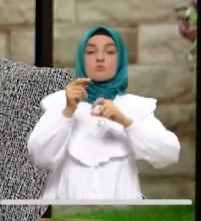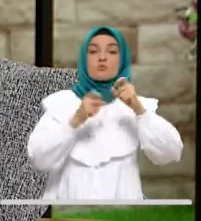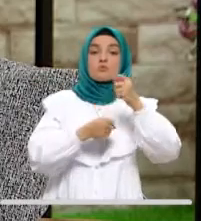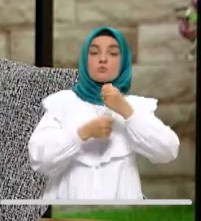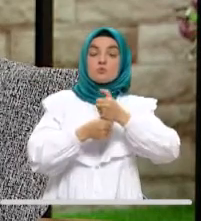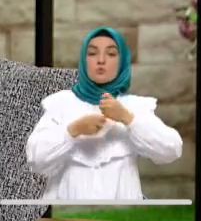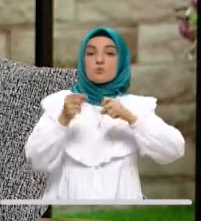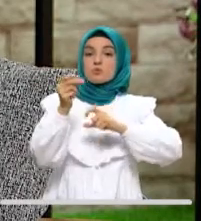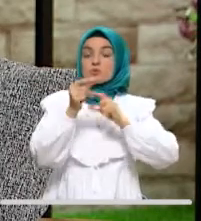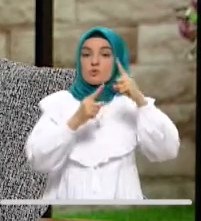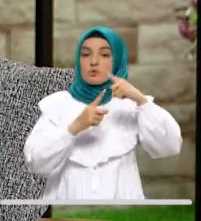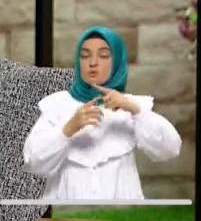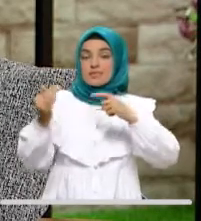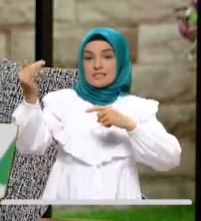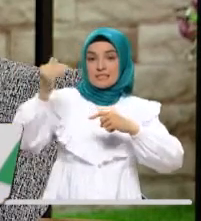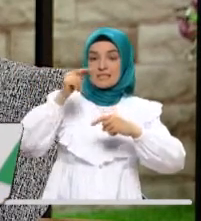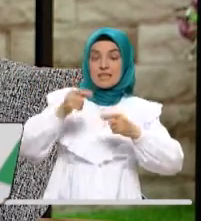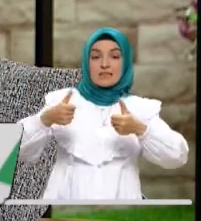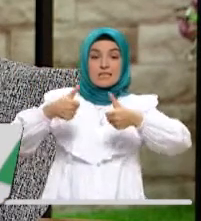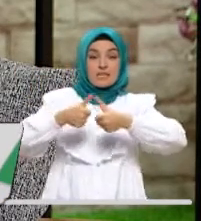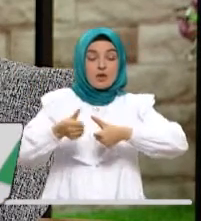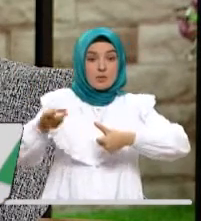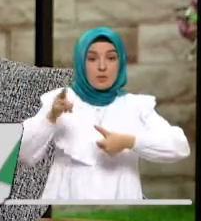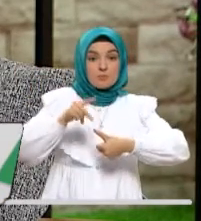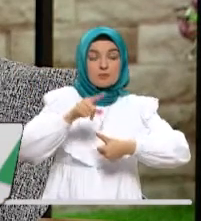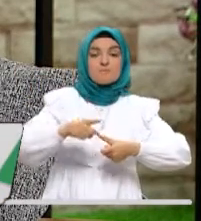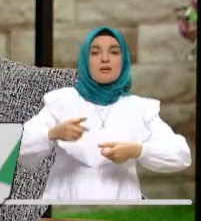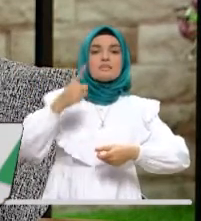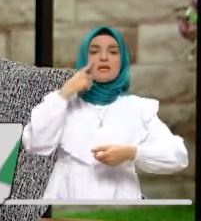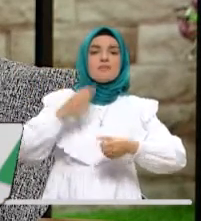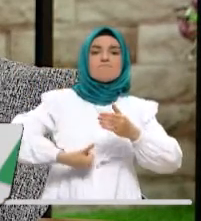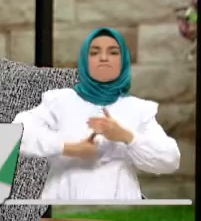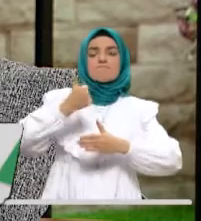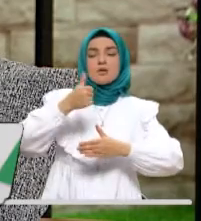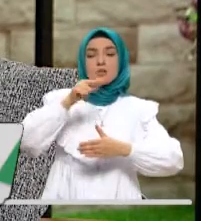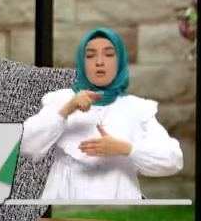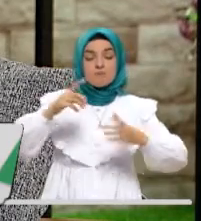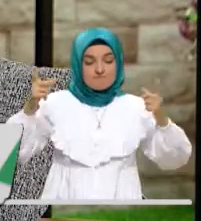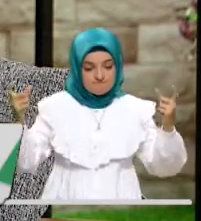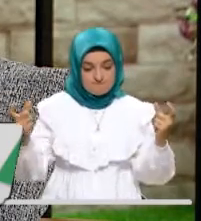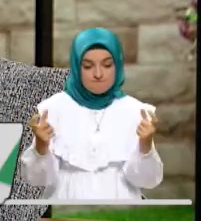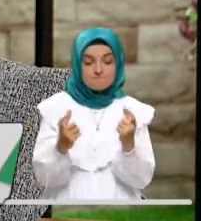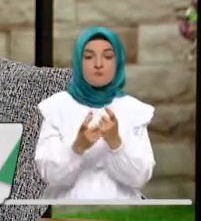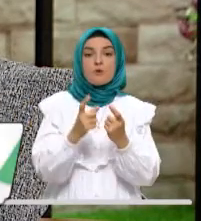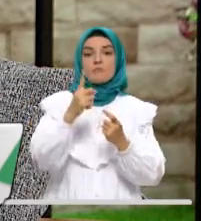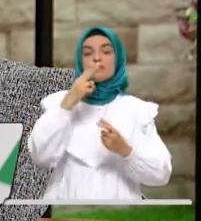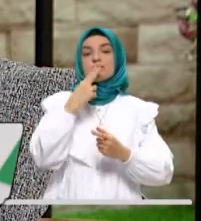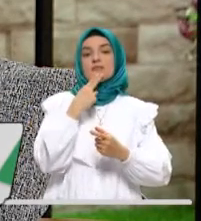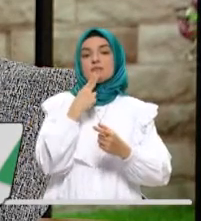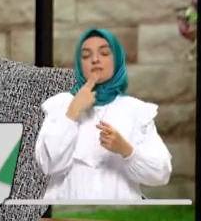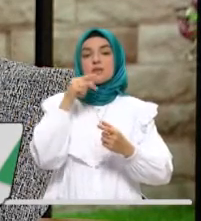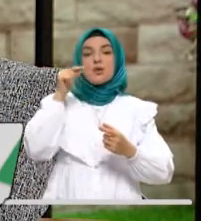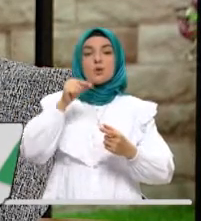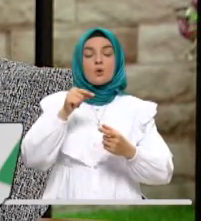getirmeyi başaran, eş ölmesine rağmen devletin başında yani o aşireti bir arada tutan bir kadın Haymana. Şimdi o zaman